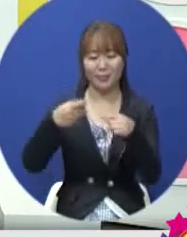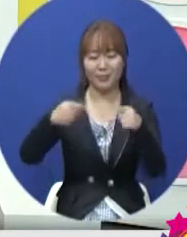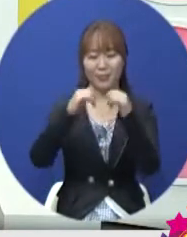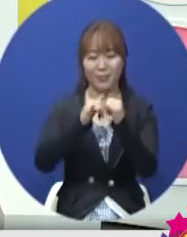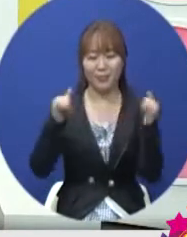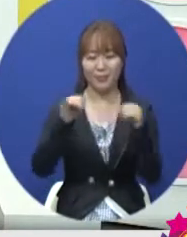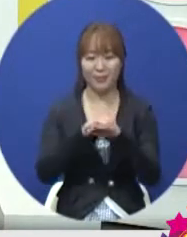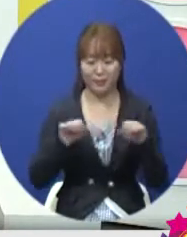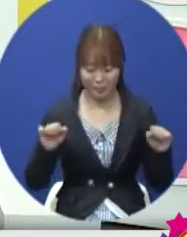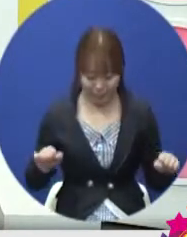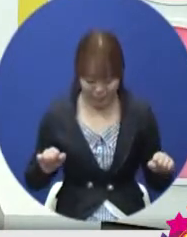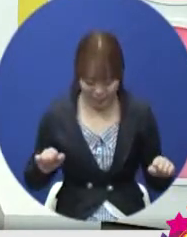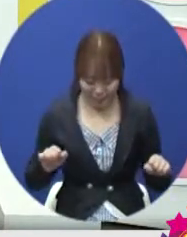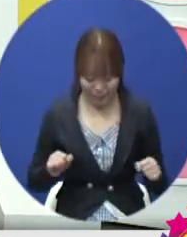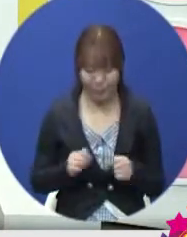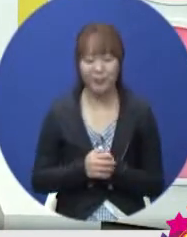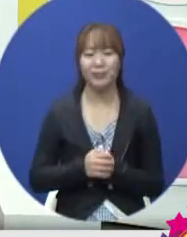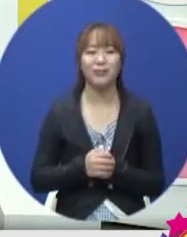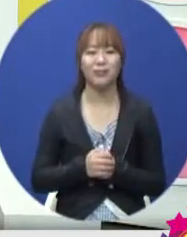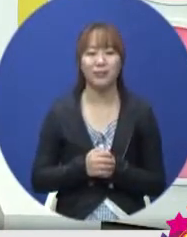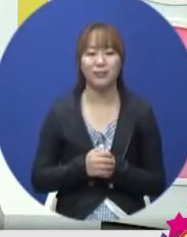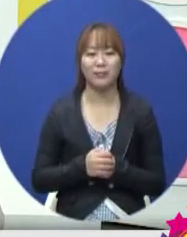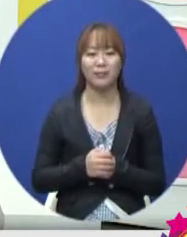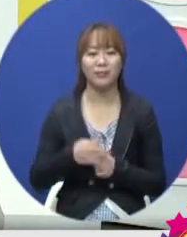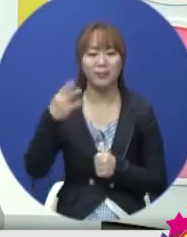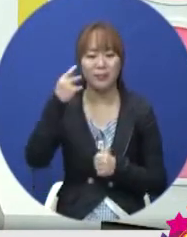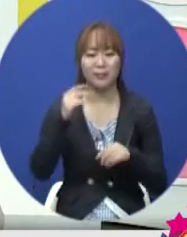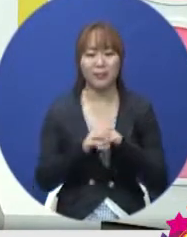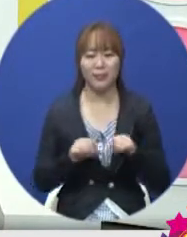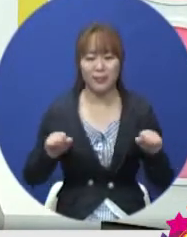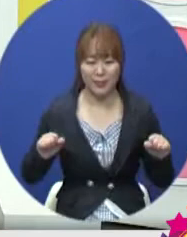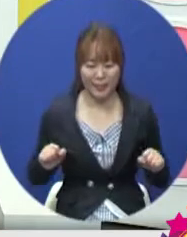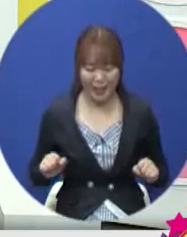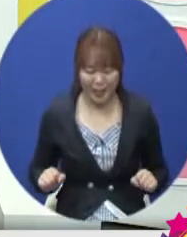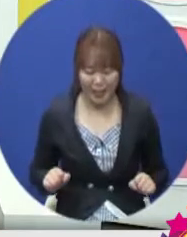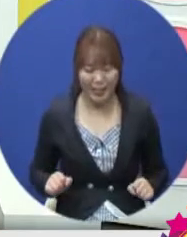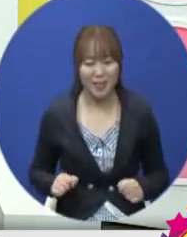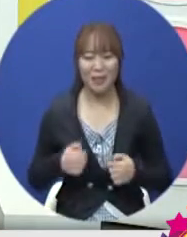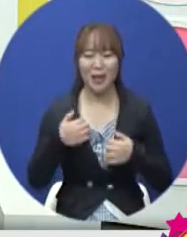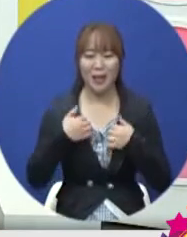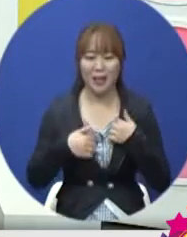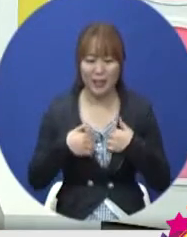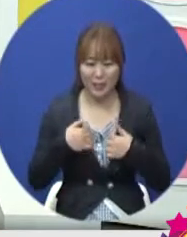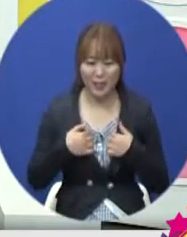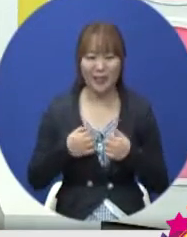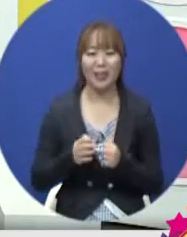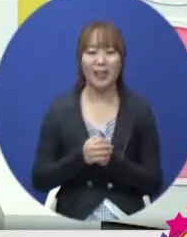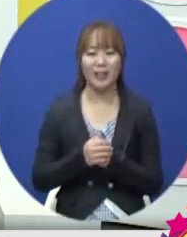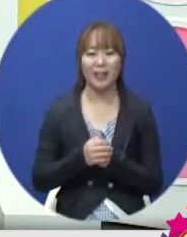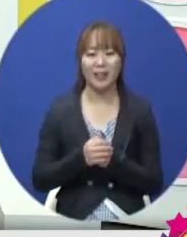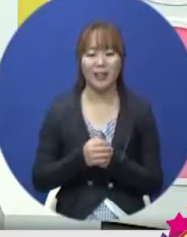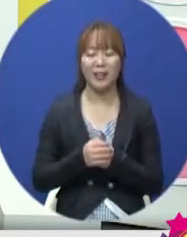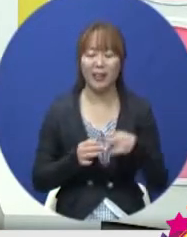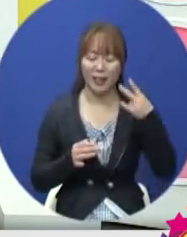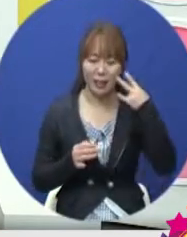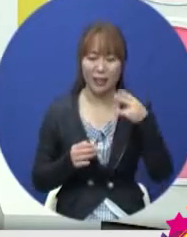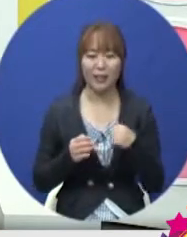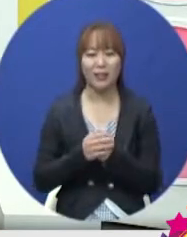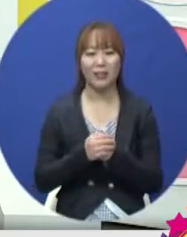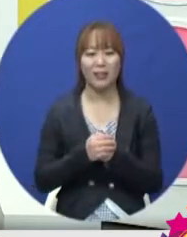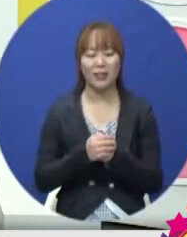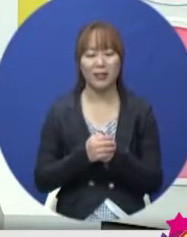모셔보도록 할게요. 네. 안녕하세요. 네, 안녕하세요. 네, 반갑습니다. 네,